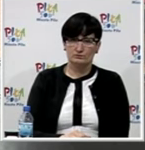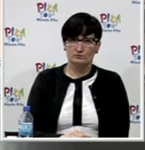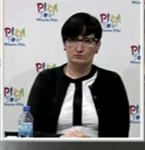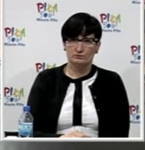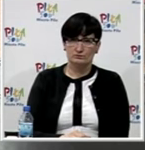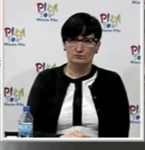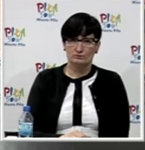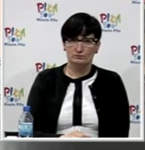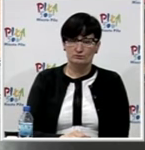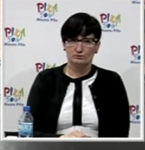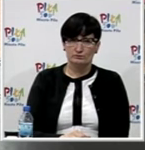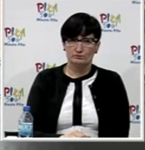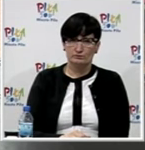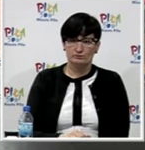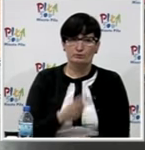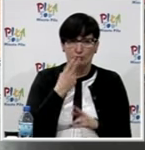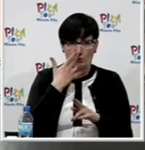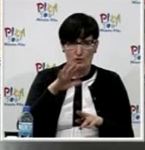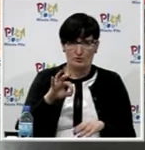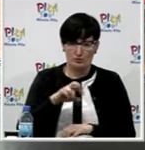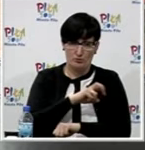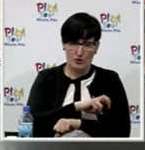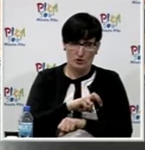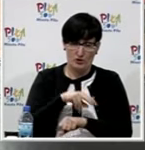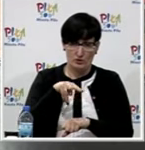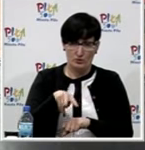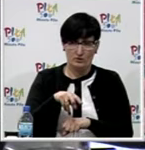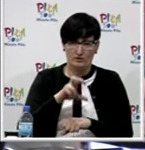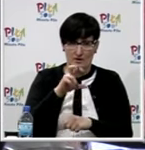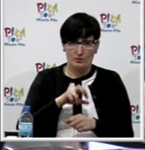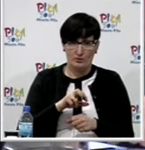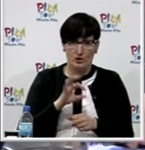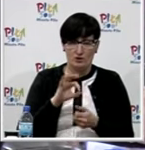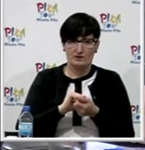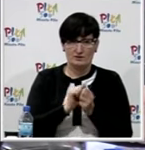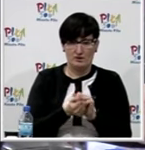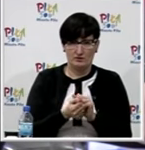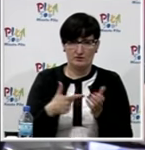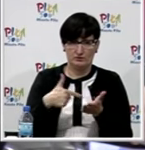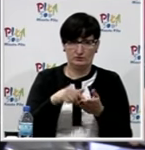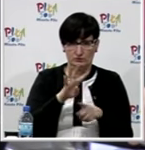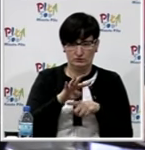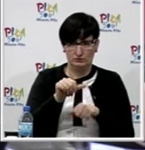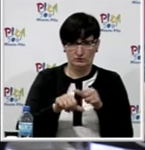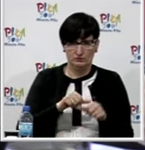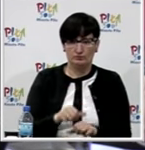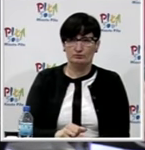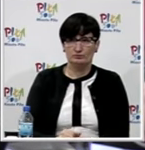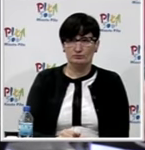Przedstawiony przed chwilą projekt uchwały w sprawie zmiany uchwały budżetowej na 2014 rok był